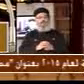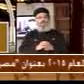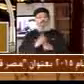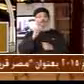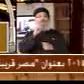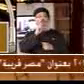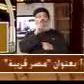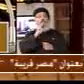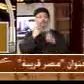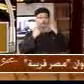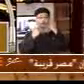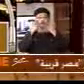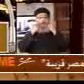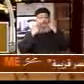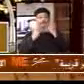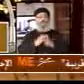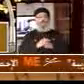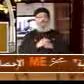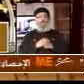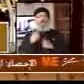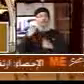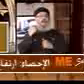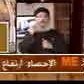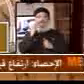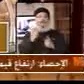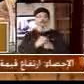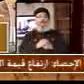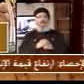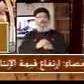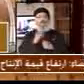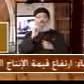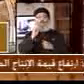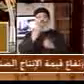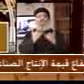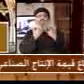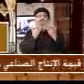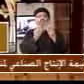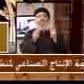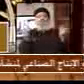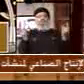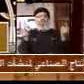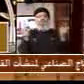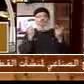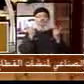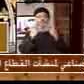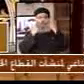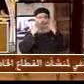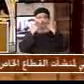الأمة التي كانت تبكي، كم عندك؟ قالت له ما حلتيش حاجة، أنا حلت شوية